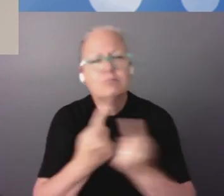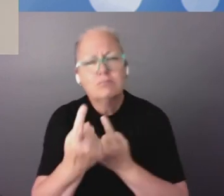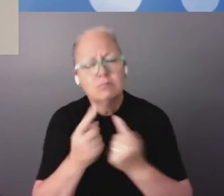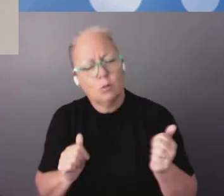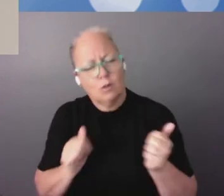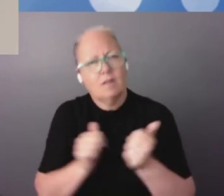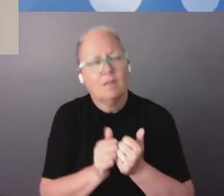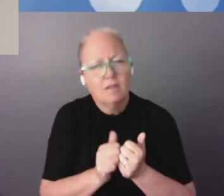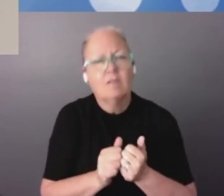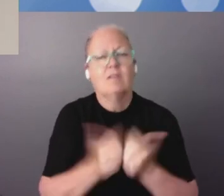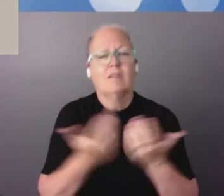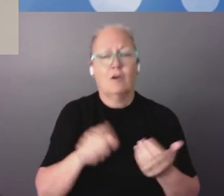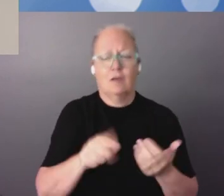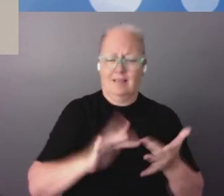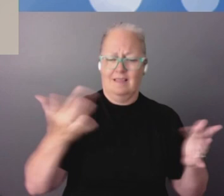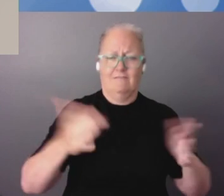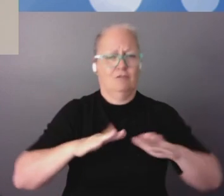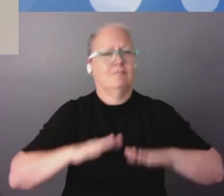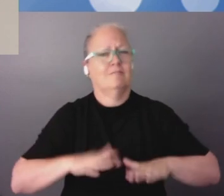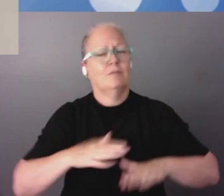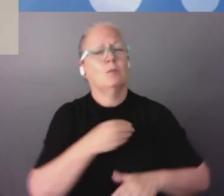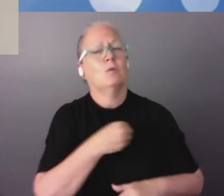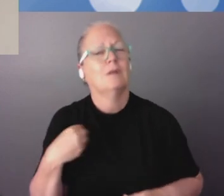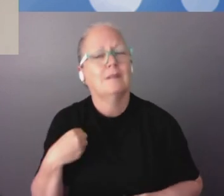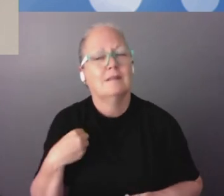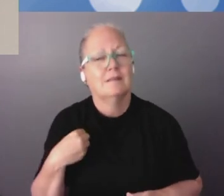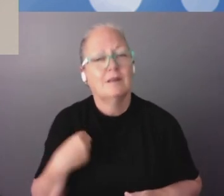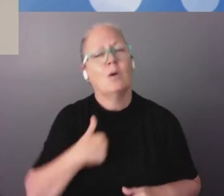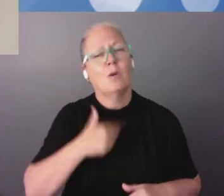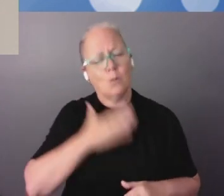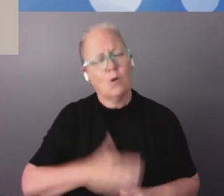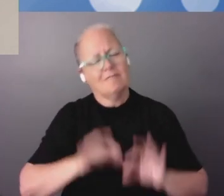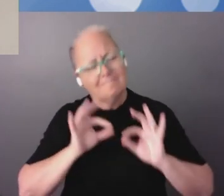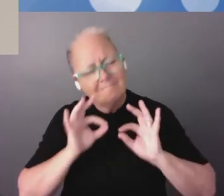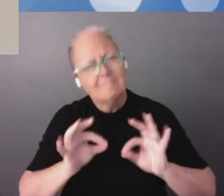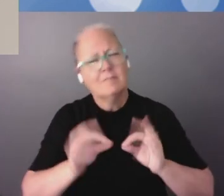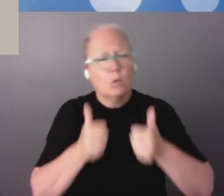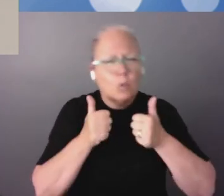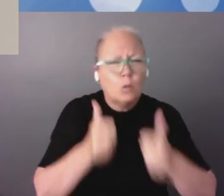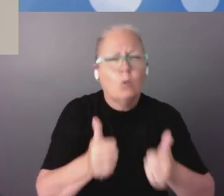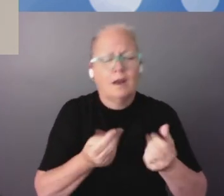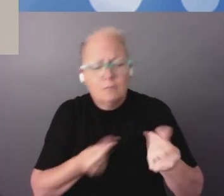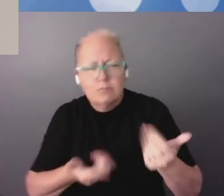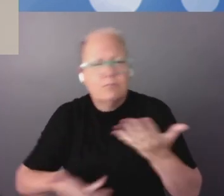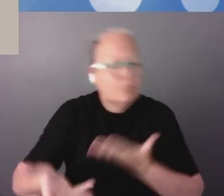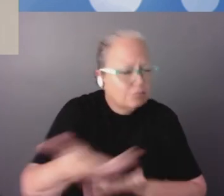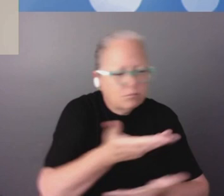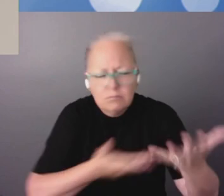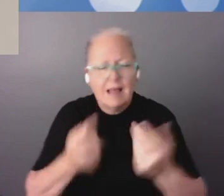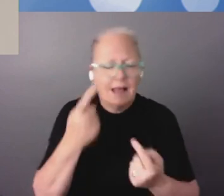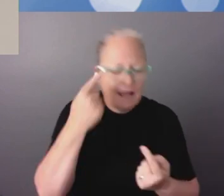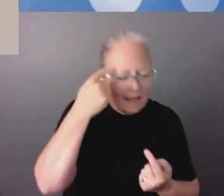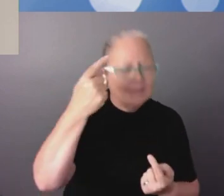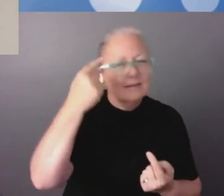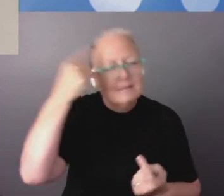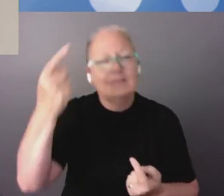点。所以我现在欢迎大家参加这个就网络未来的交流和回忆，我